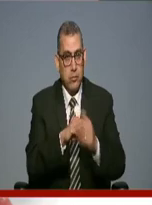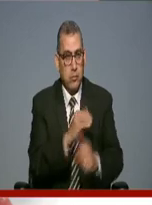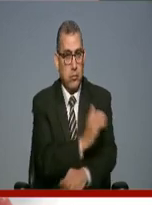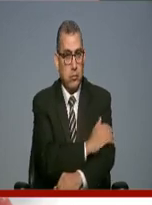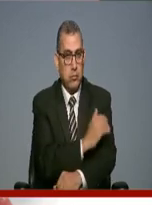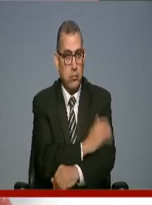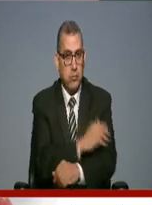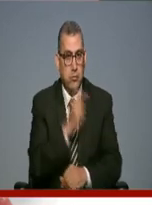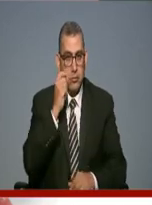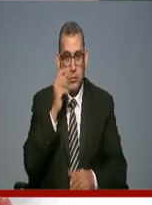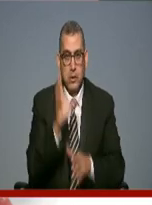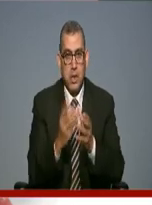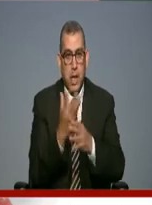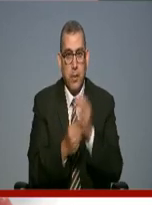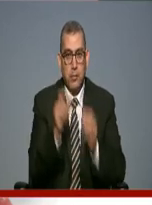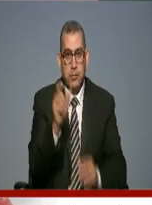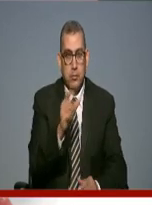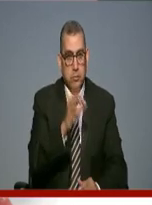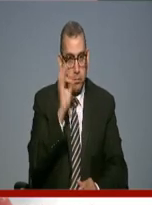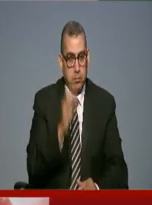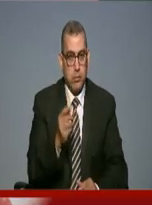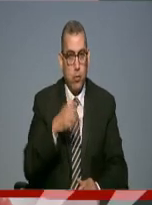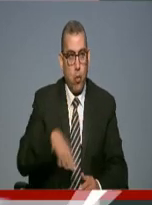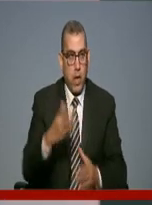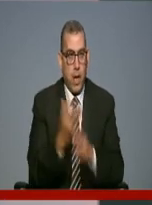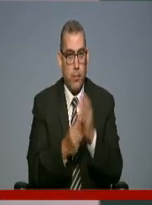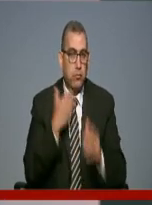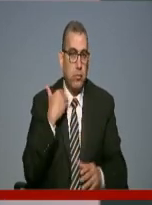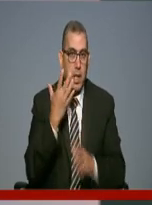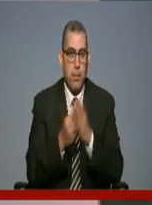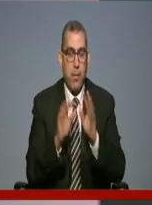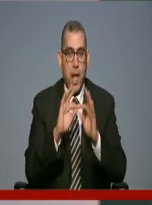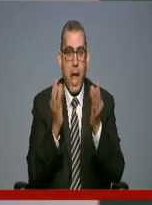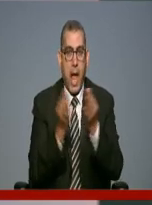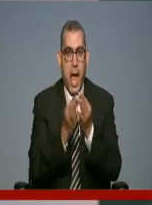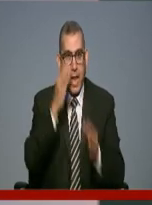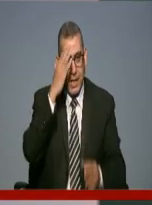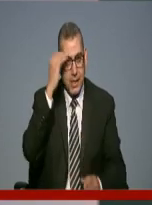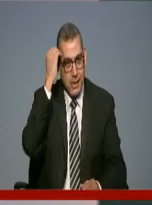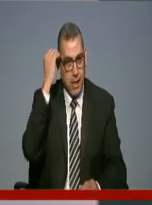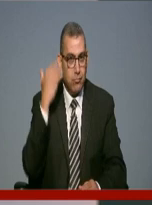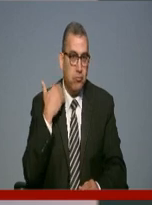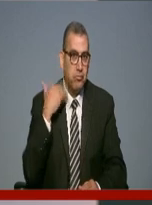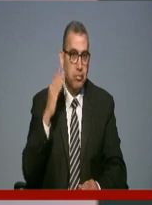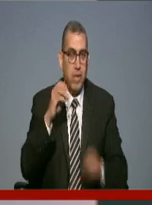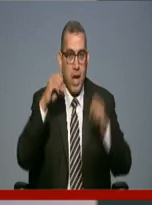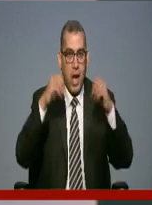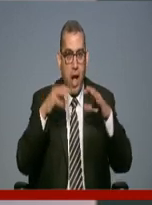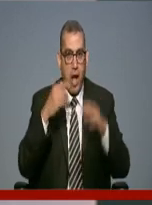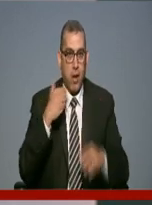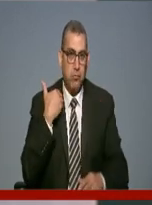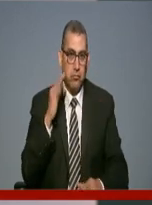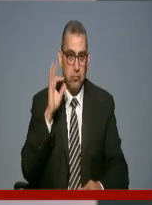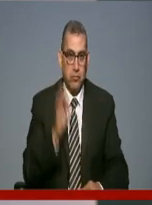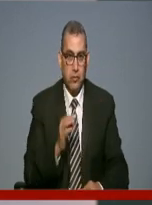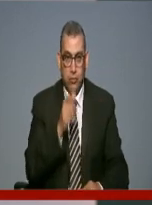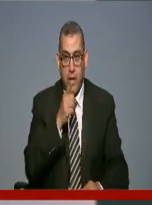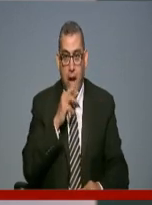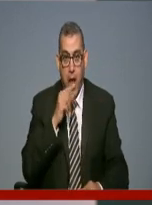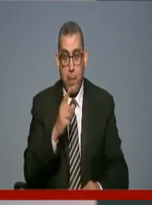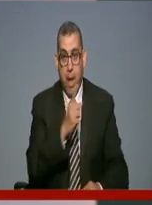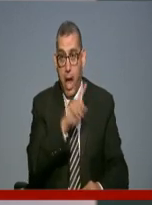وناسها اللي هم رسملها الحقيقي، أهل الصعيد، أهل الشهامة والكرم والأصالة، واللي كلمة